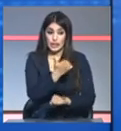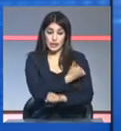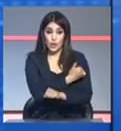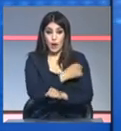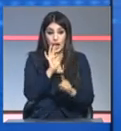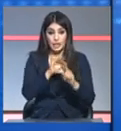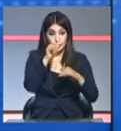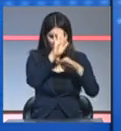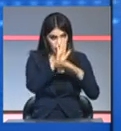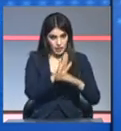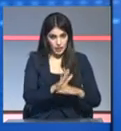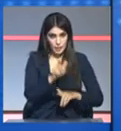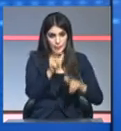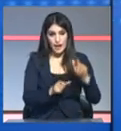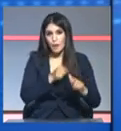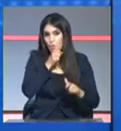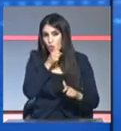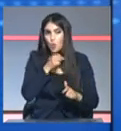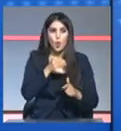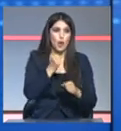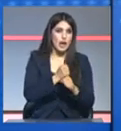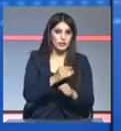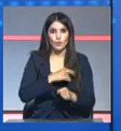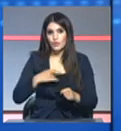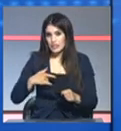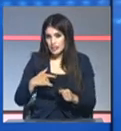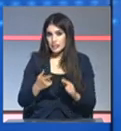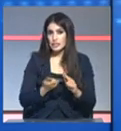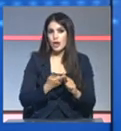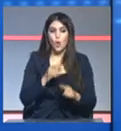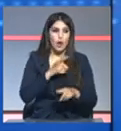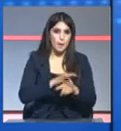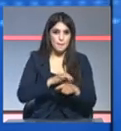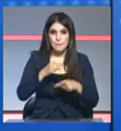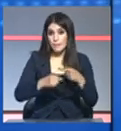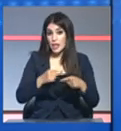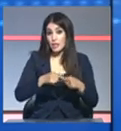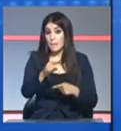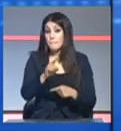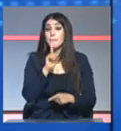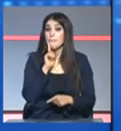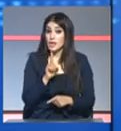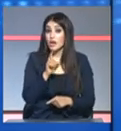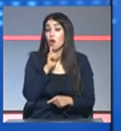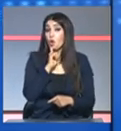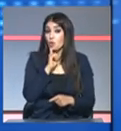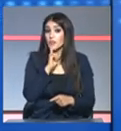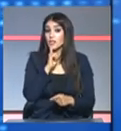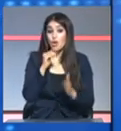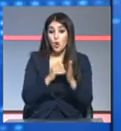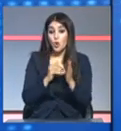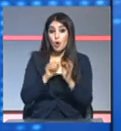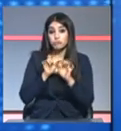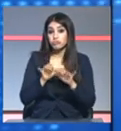الناس اللي هم عندهم الاولويه الناس المتقدمين في السن الامراض المزمنه لكن مازال الفيروس بوش ينتشر